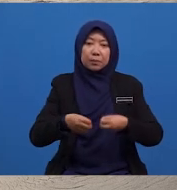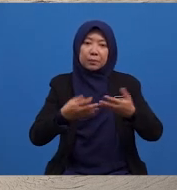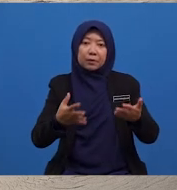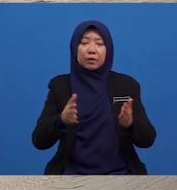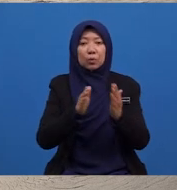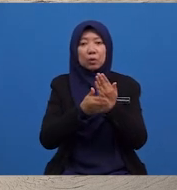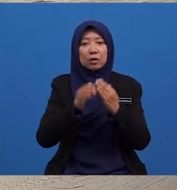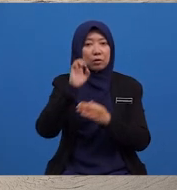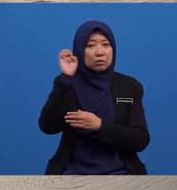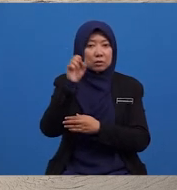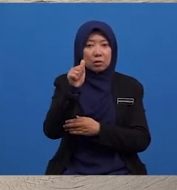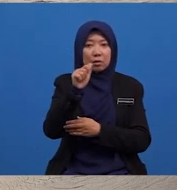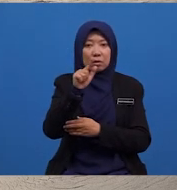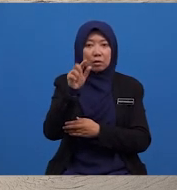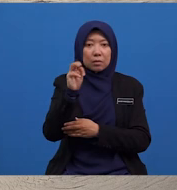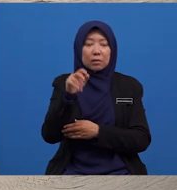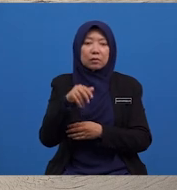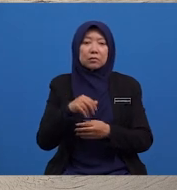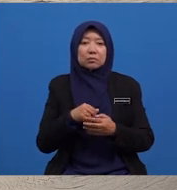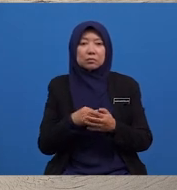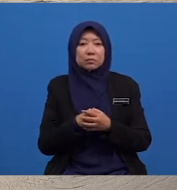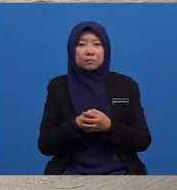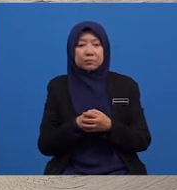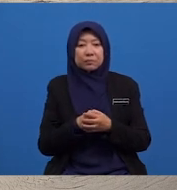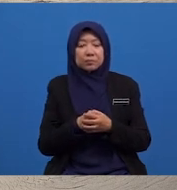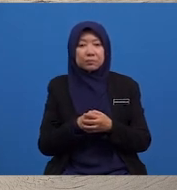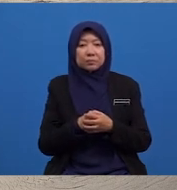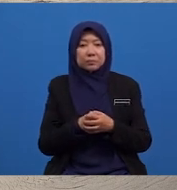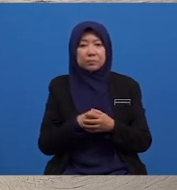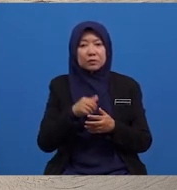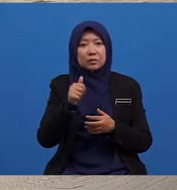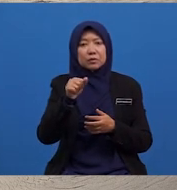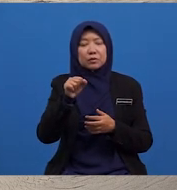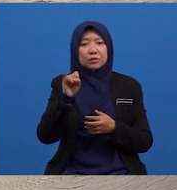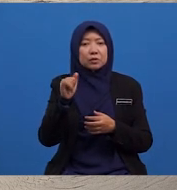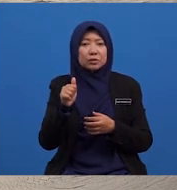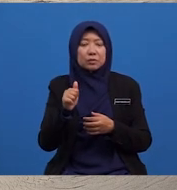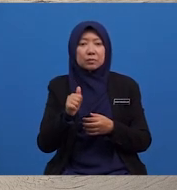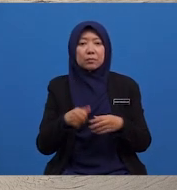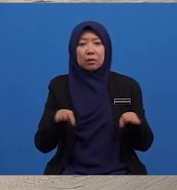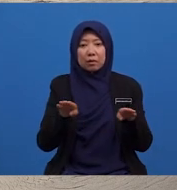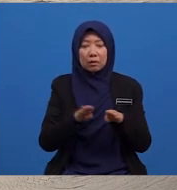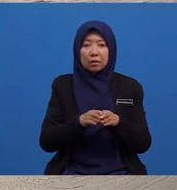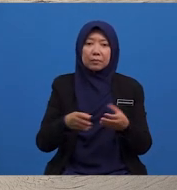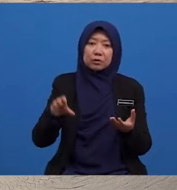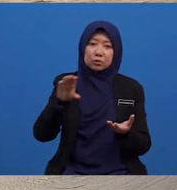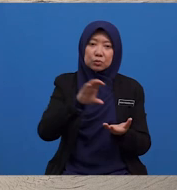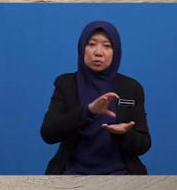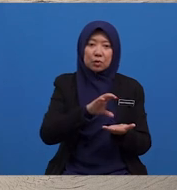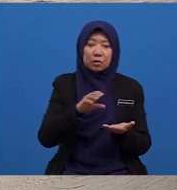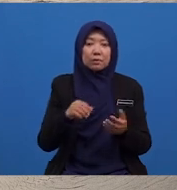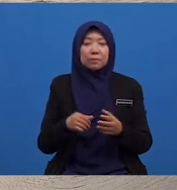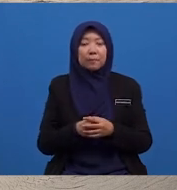kepada anaknya sia-sia tempat kosong. A. Bagai mencurah air ke daun